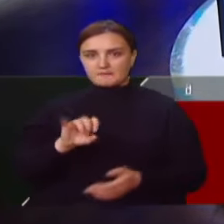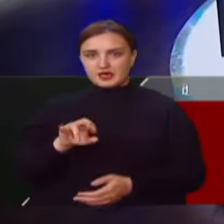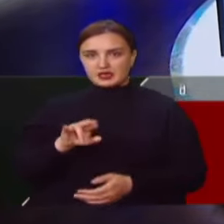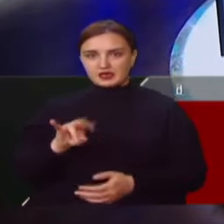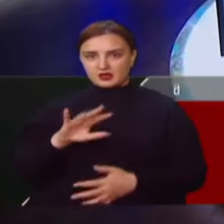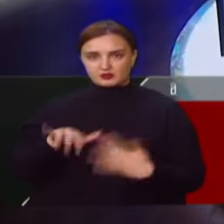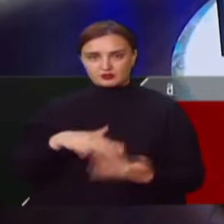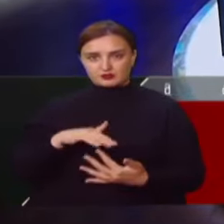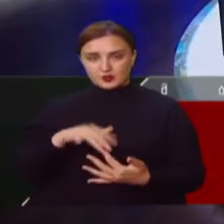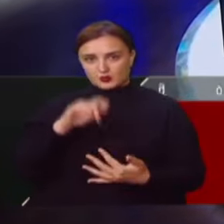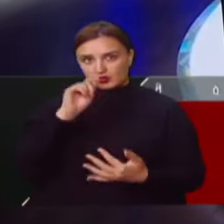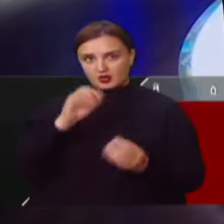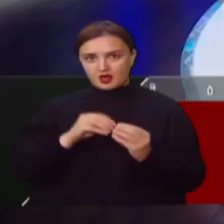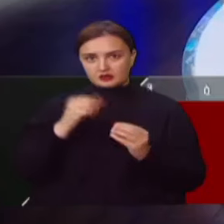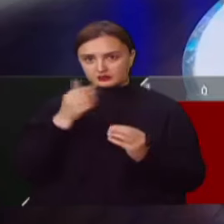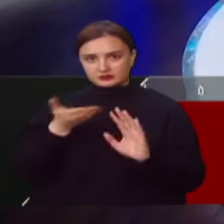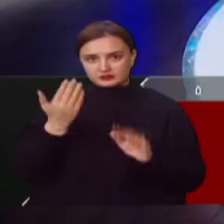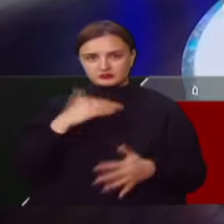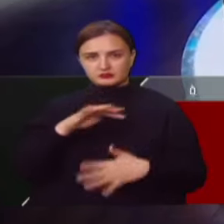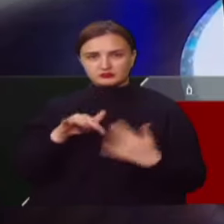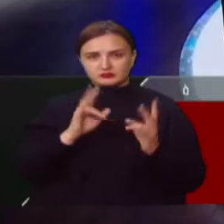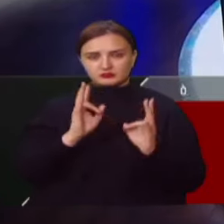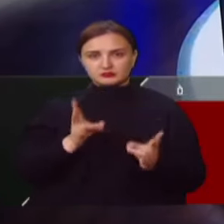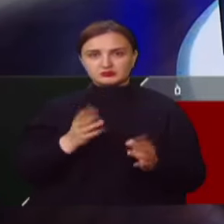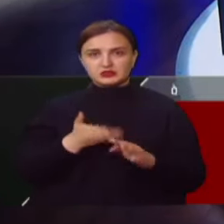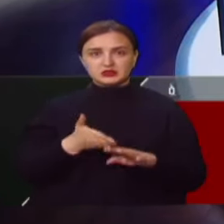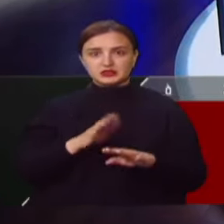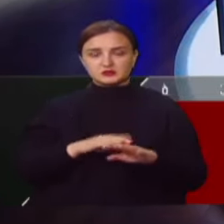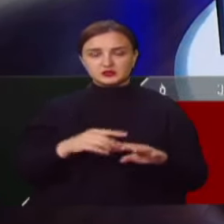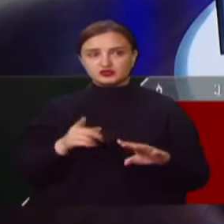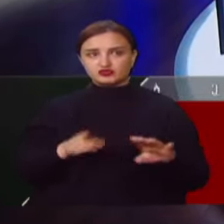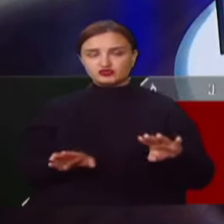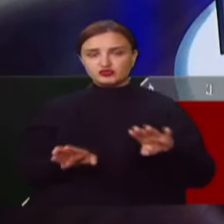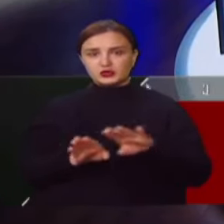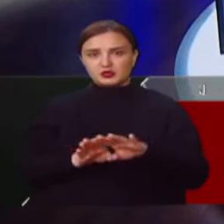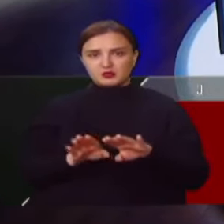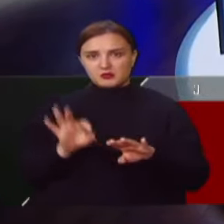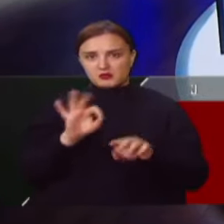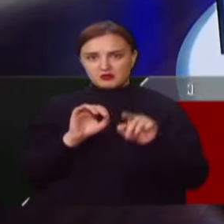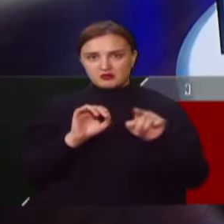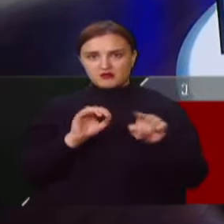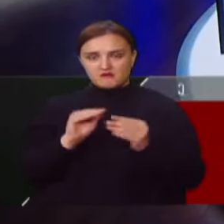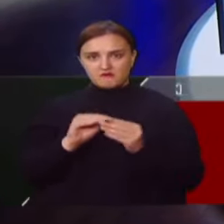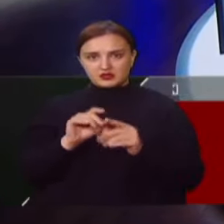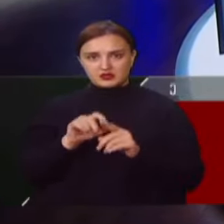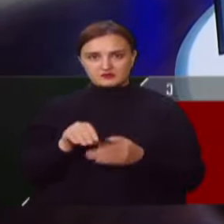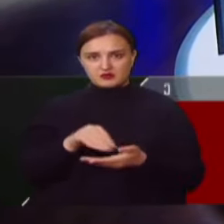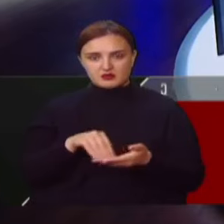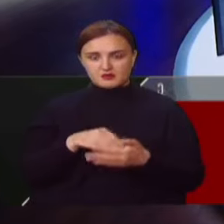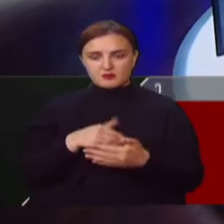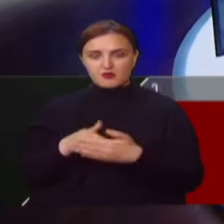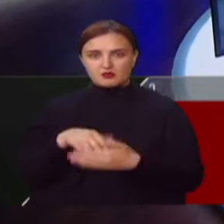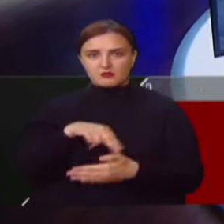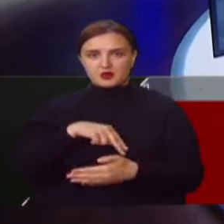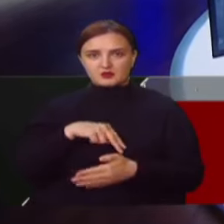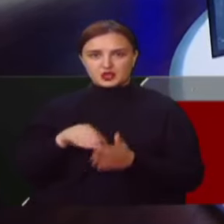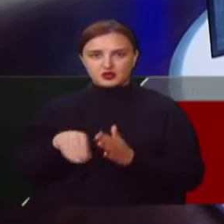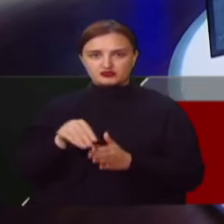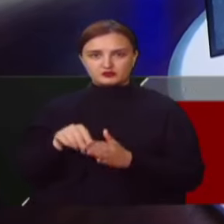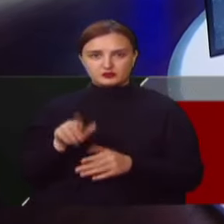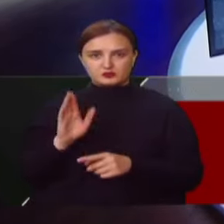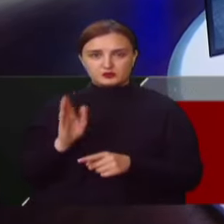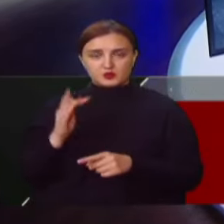ვითარების უკრაინაში 10 წლის წინ განვითარებულ მძიმე მოვლენებთან შედარება ბოლო პერიოდში გახშირდა. ამ კონტექსტში აქცენტი მოახლოებულ საპარლამენტო არჩევნებზე კეთდება,